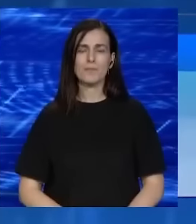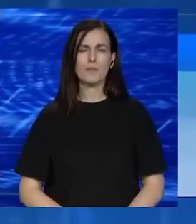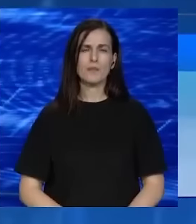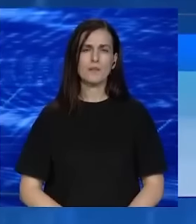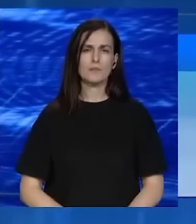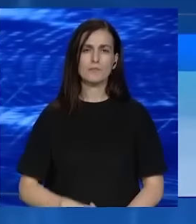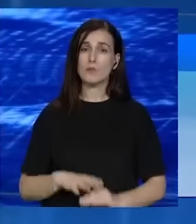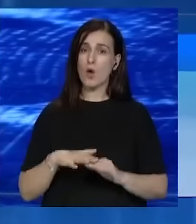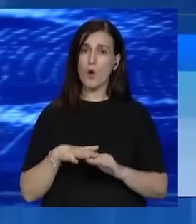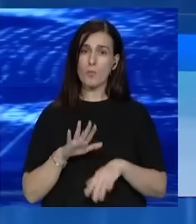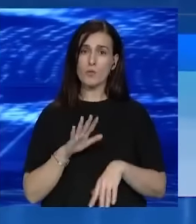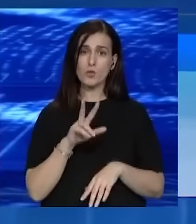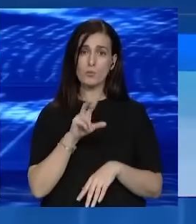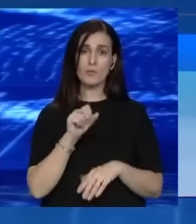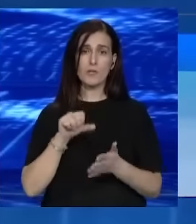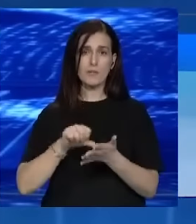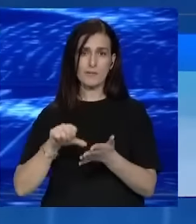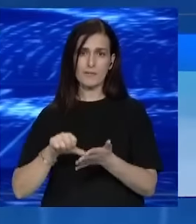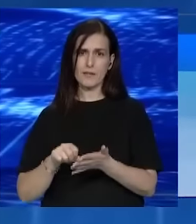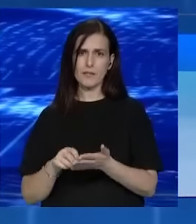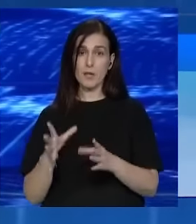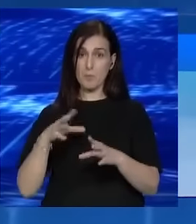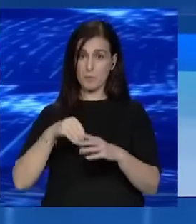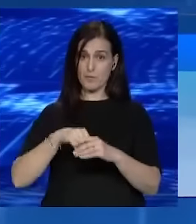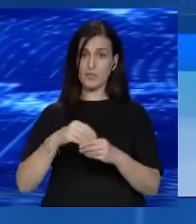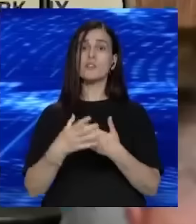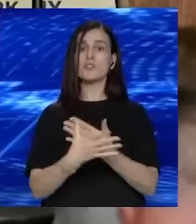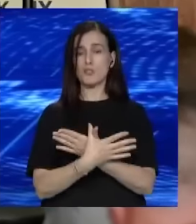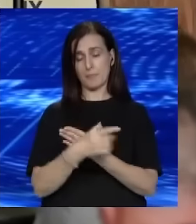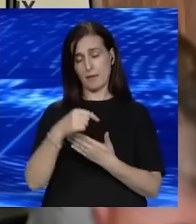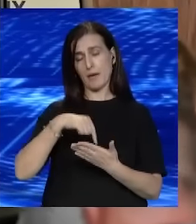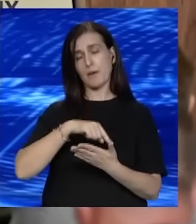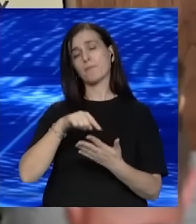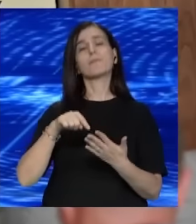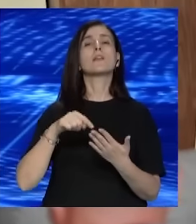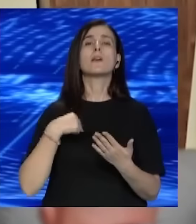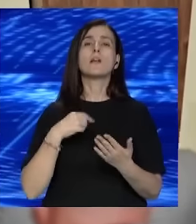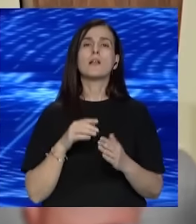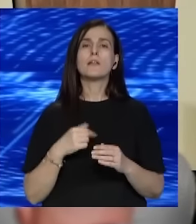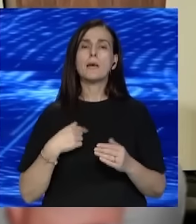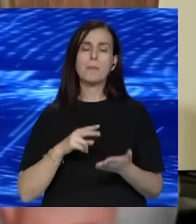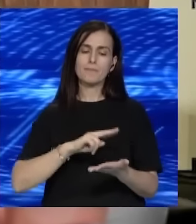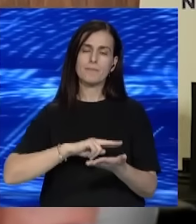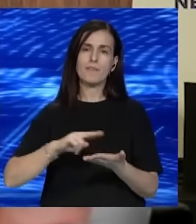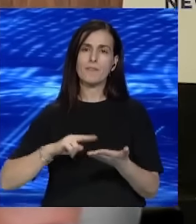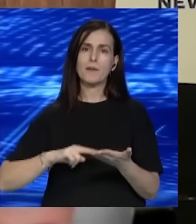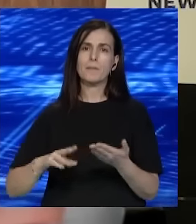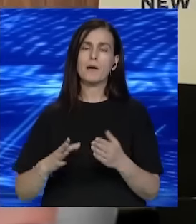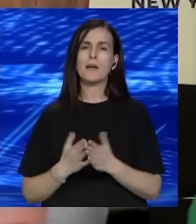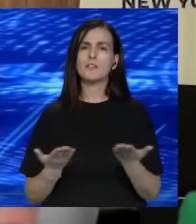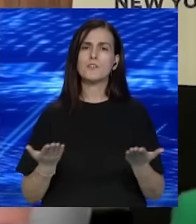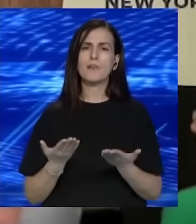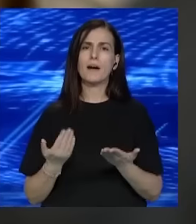Më shumë se 30 vende, përfshirë këtu edhe Shqipërinë, miratuan deklaratën e përbashkët të mbështetjes për rimëkëmbjen dhe rindërtimin e Ukrainës në ceremoninë